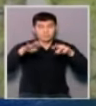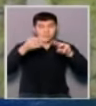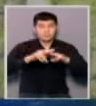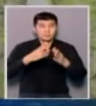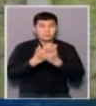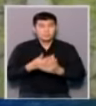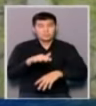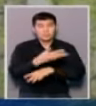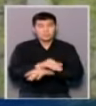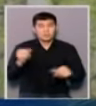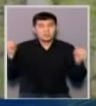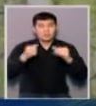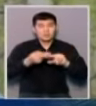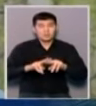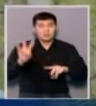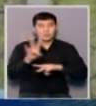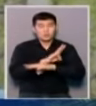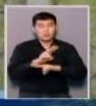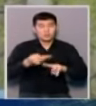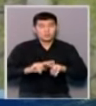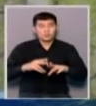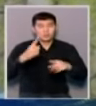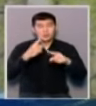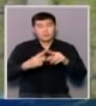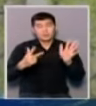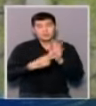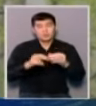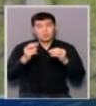Ауа температурасы орташа есеппен түнде плюс 8